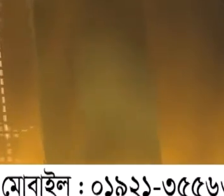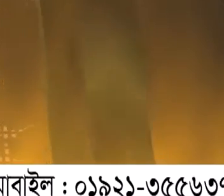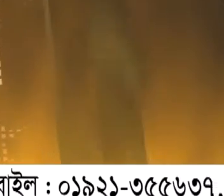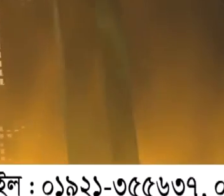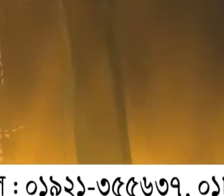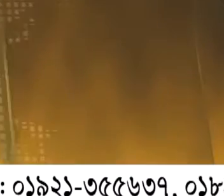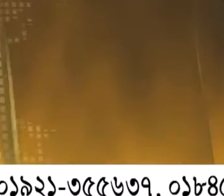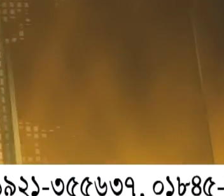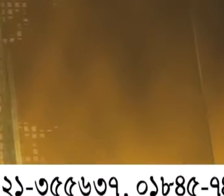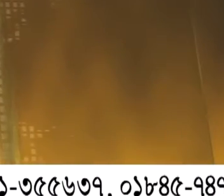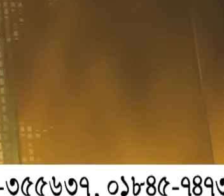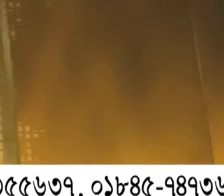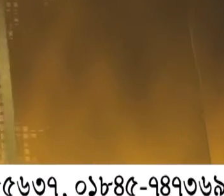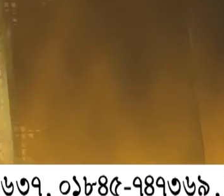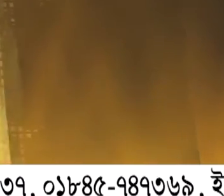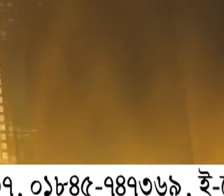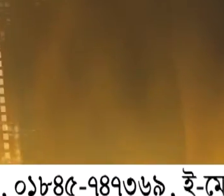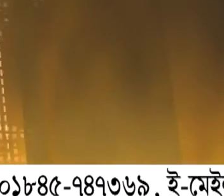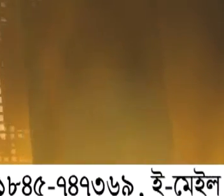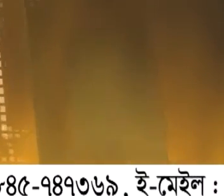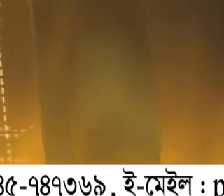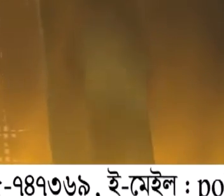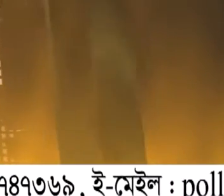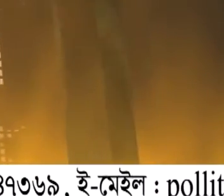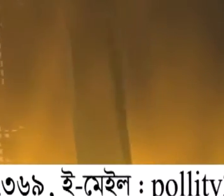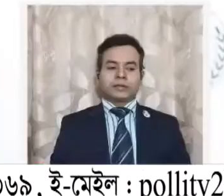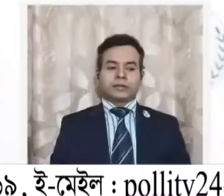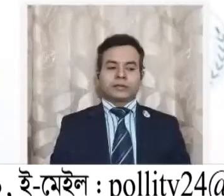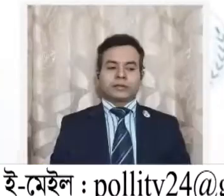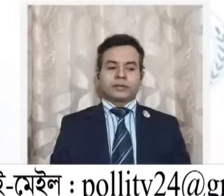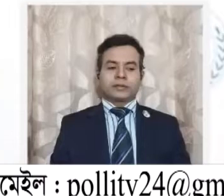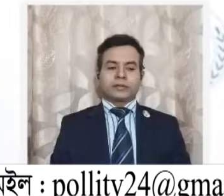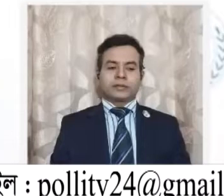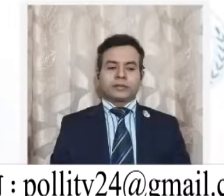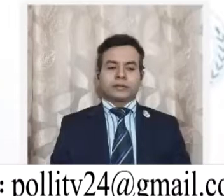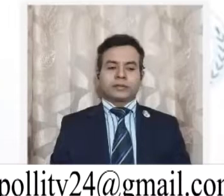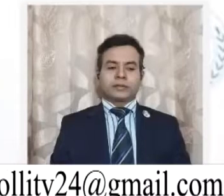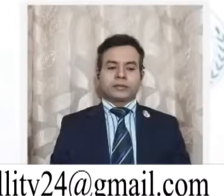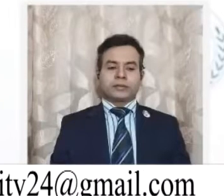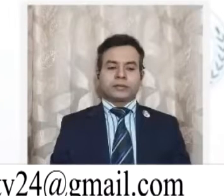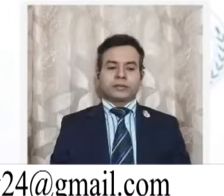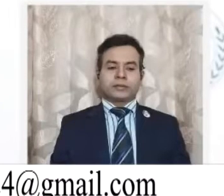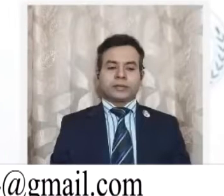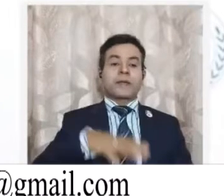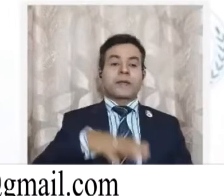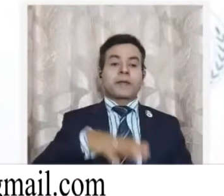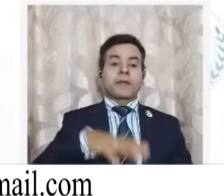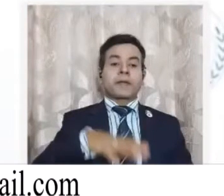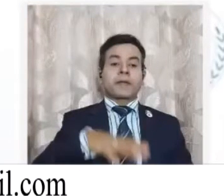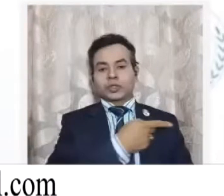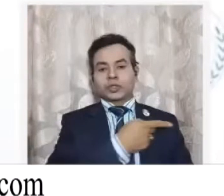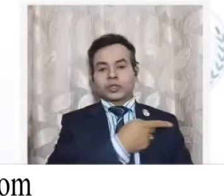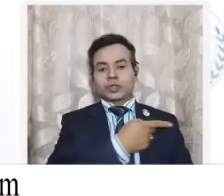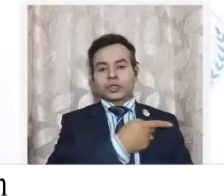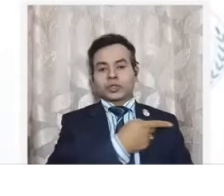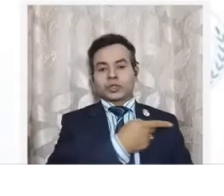মৃত্যু হয়েছে। এ নিয়ে মোট মৃত্যু হয়েছে 1783 জনের। এছাড়া একদিনে নতুন করে মোট শনাক্ত হয়েছে 4014 জন।